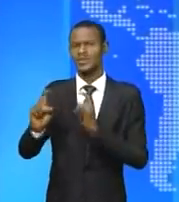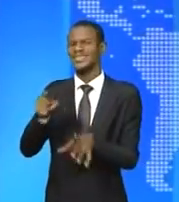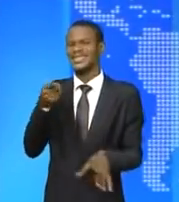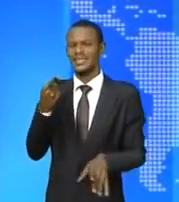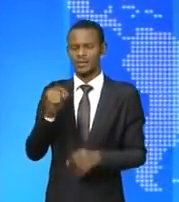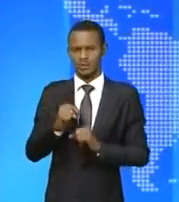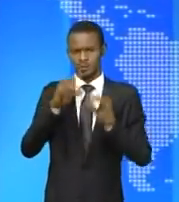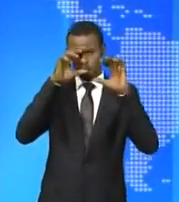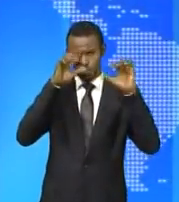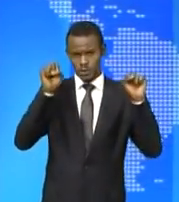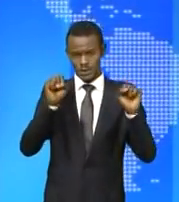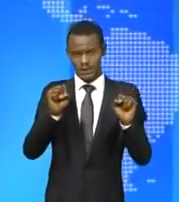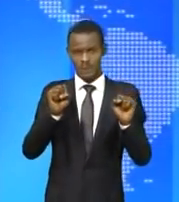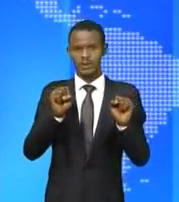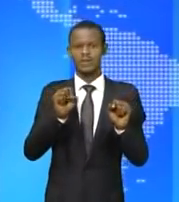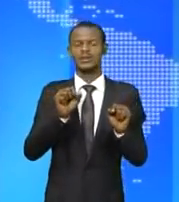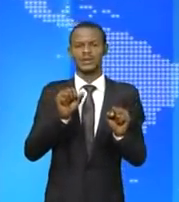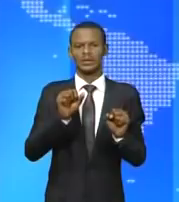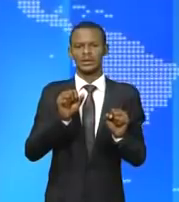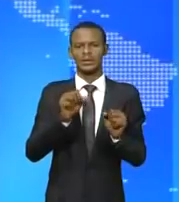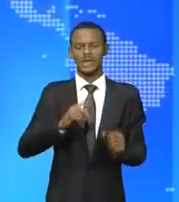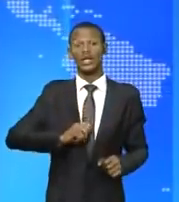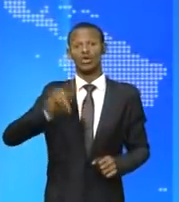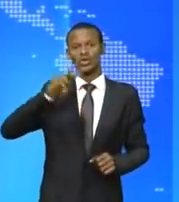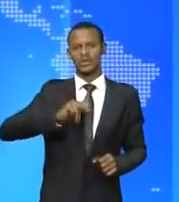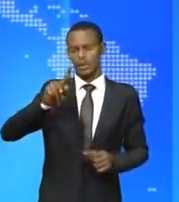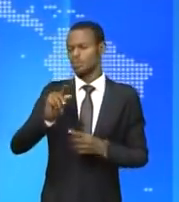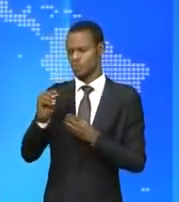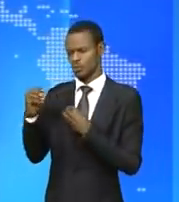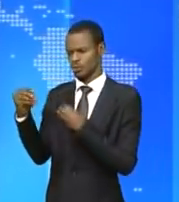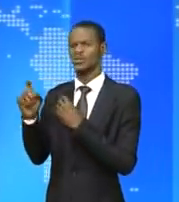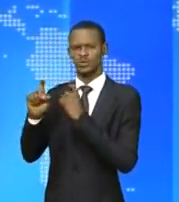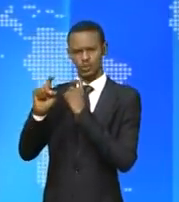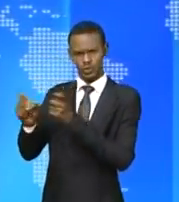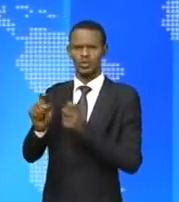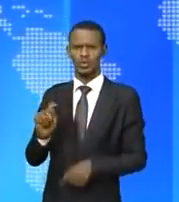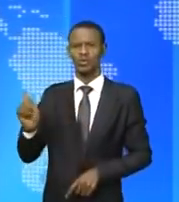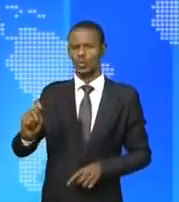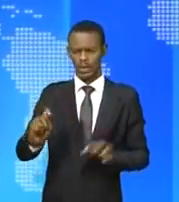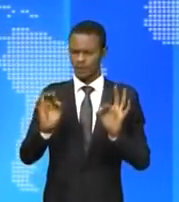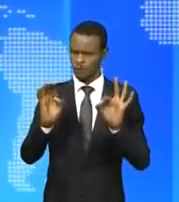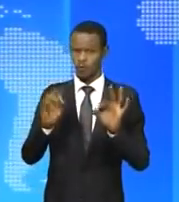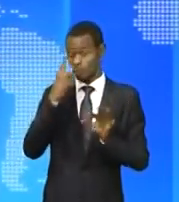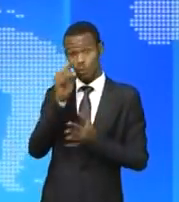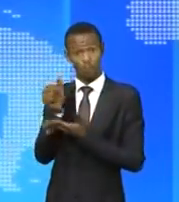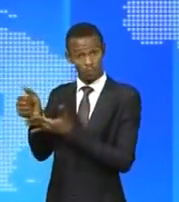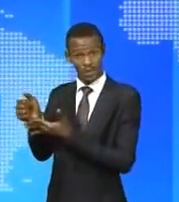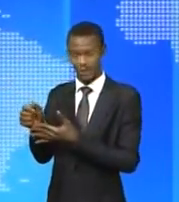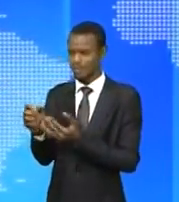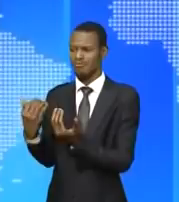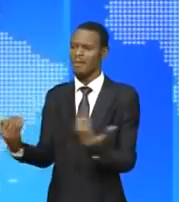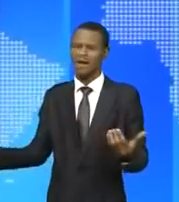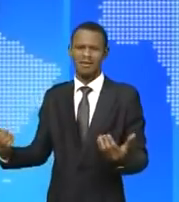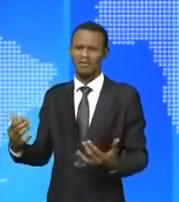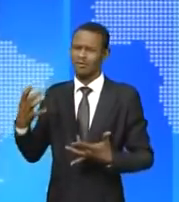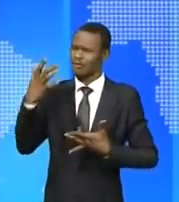Jean-Marc Kabound. À Kabound, question pour lui de soulager tant soit peu les conditions d'études de ses élèves et de protéger contre